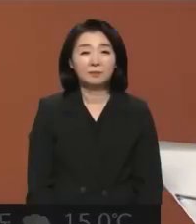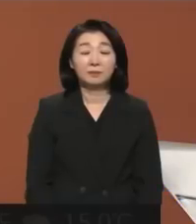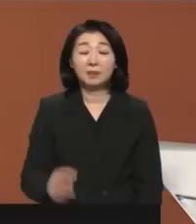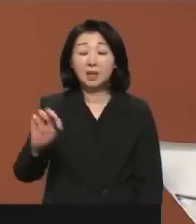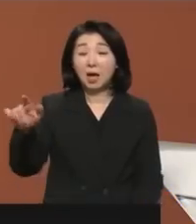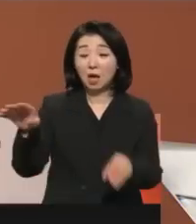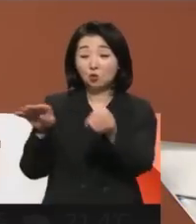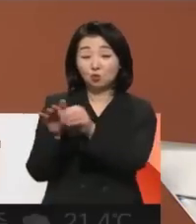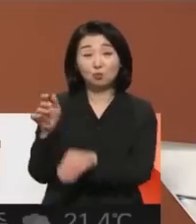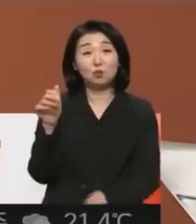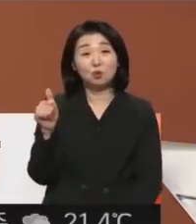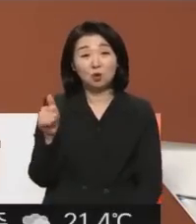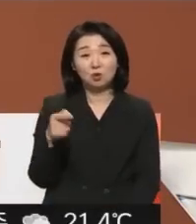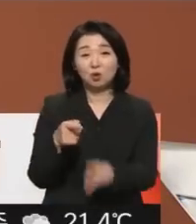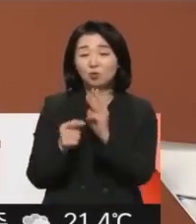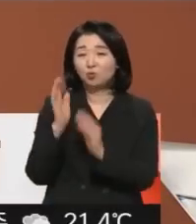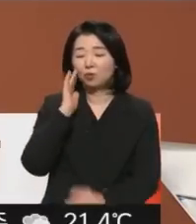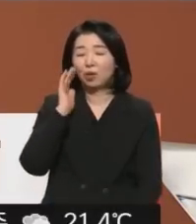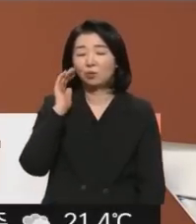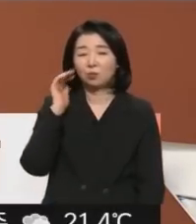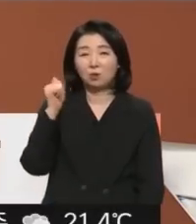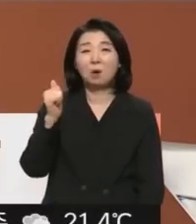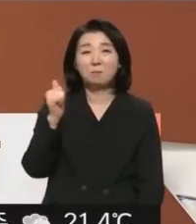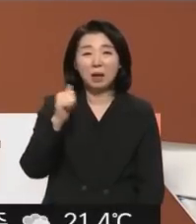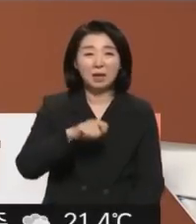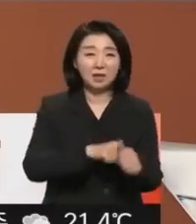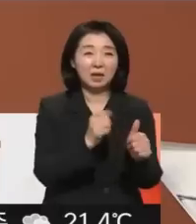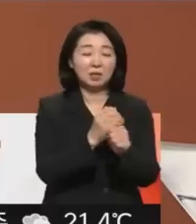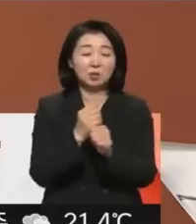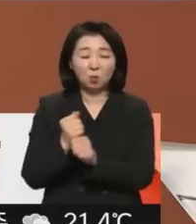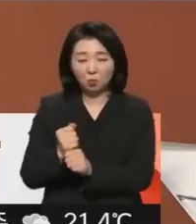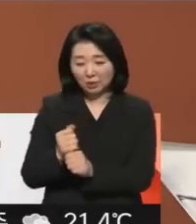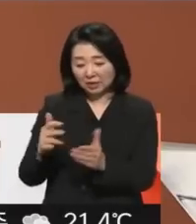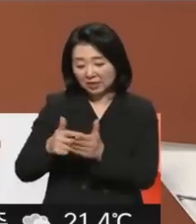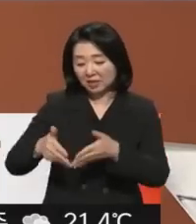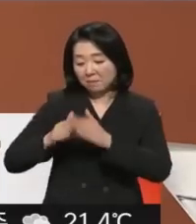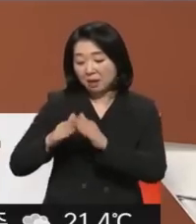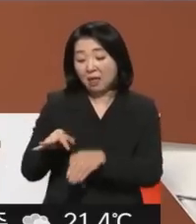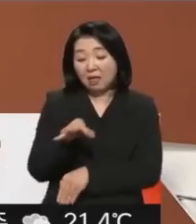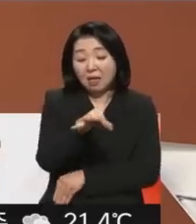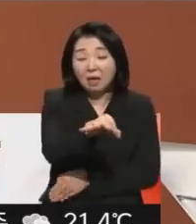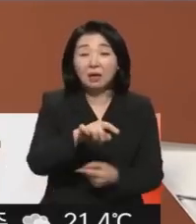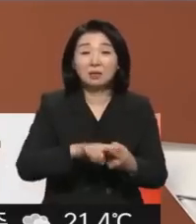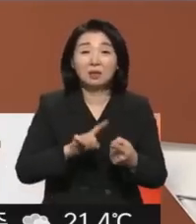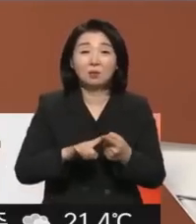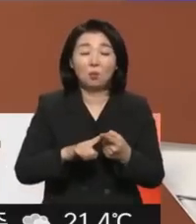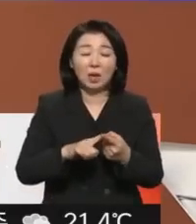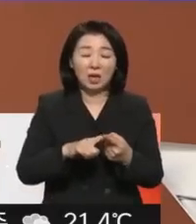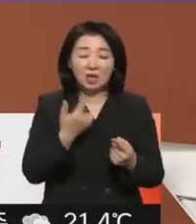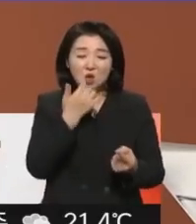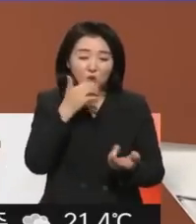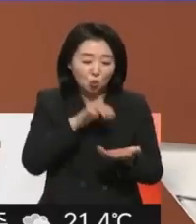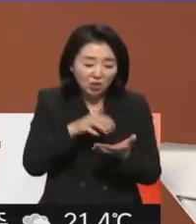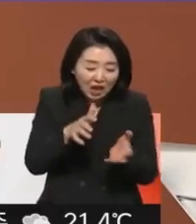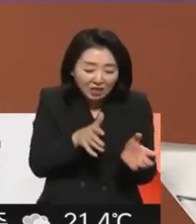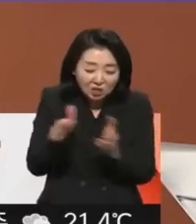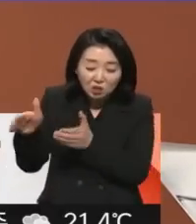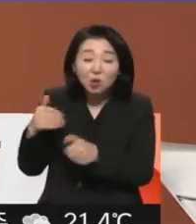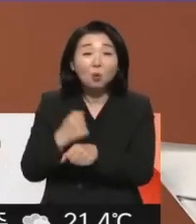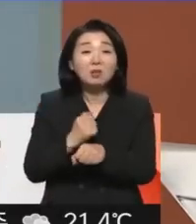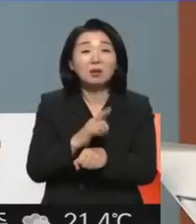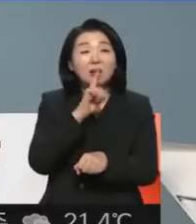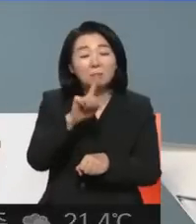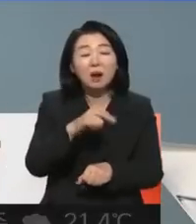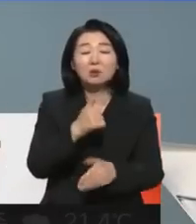한덕수 총리가 윤석열 정부의 강제동원 제3자 변제안에 대해서 큰 돌덩이를 치웠다고 한 발언이 논란이 되고 있습니다. 민주당은